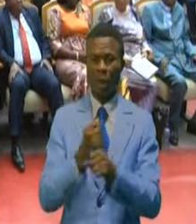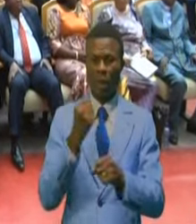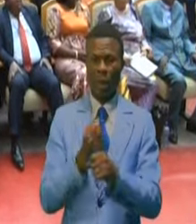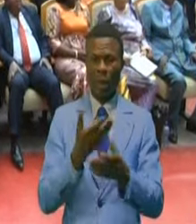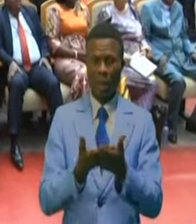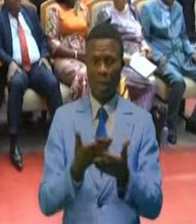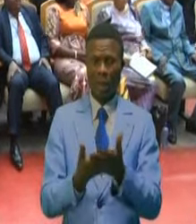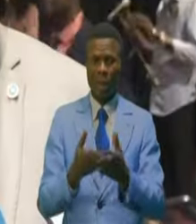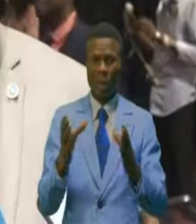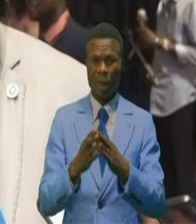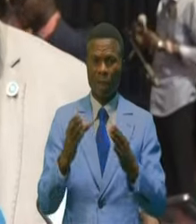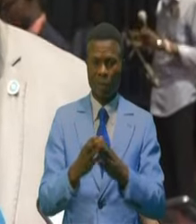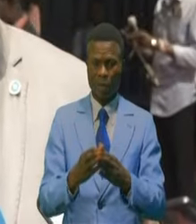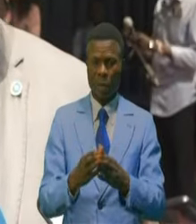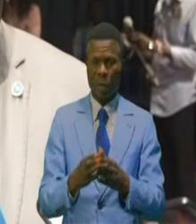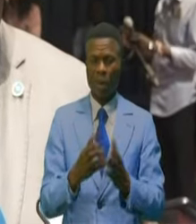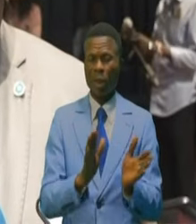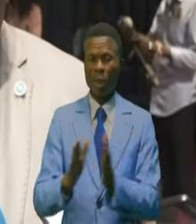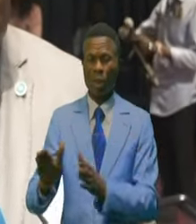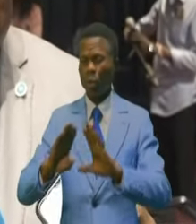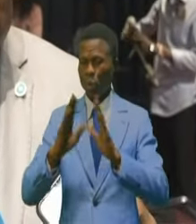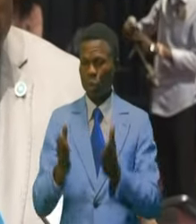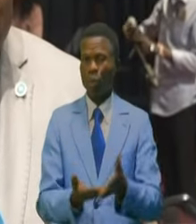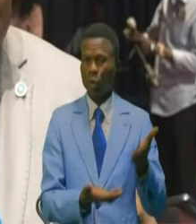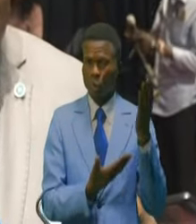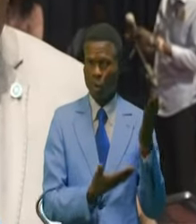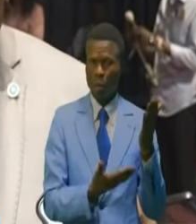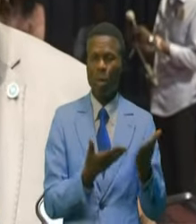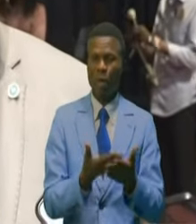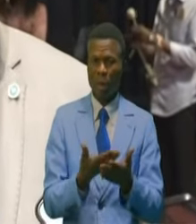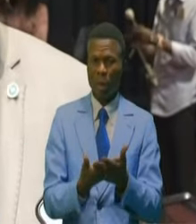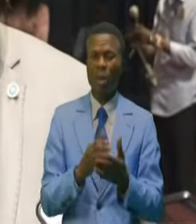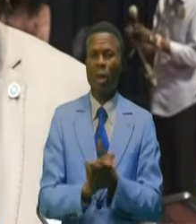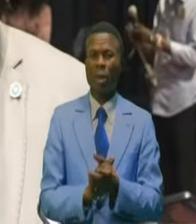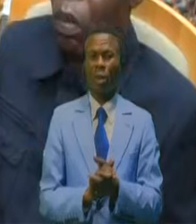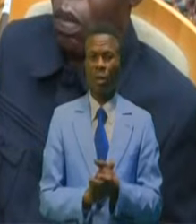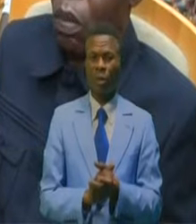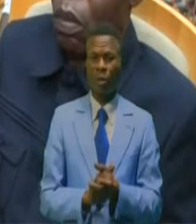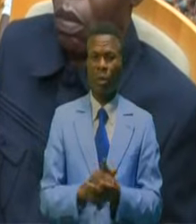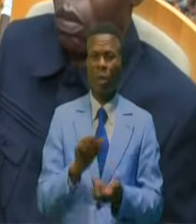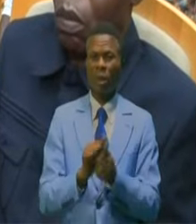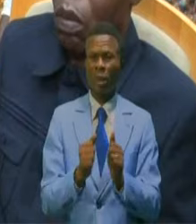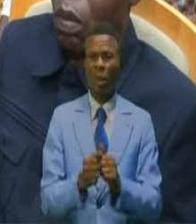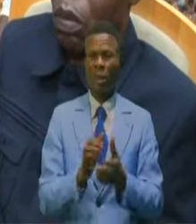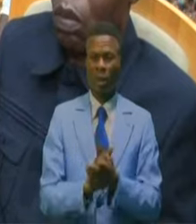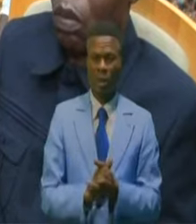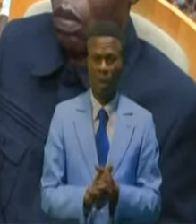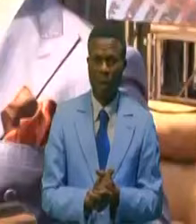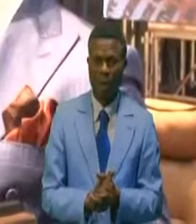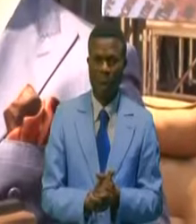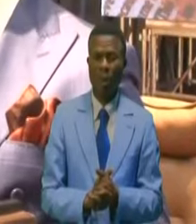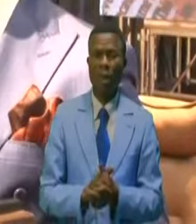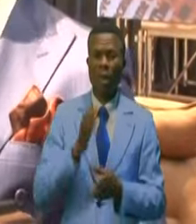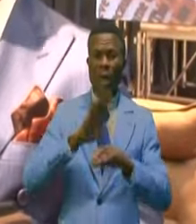avec les différentes structures qui prônent l'entrepreneuriat. Le Palais du Peuple qui a abrité